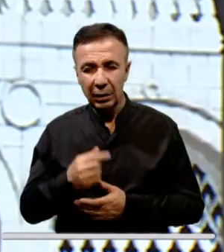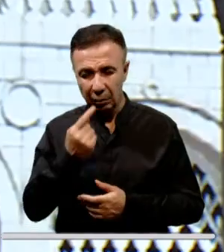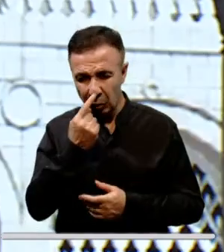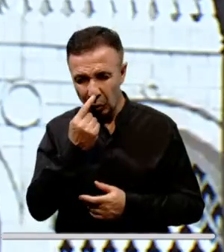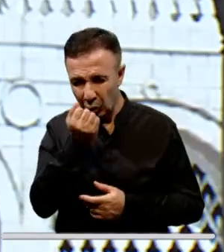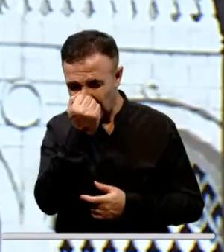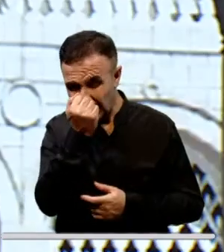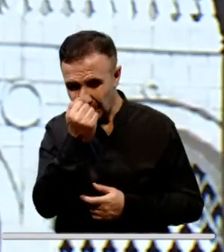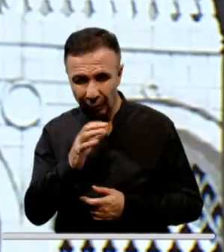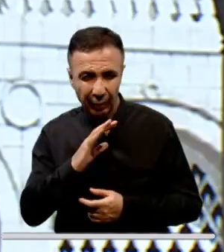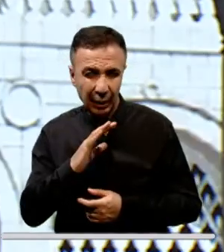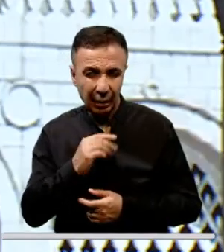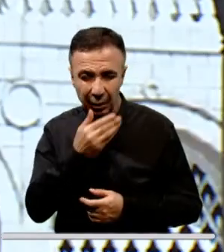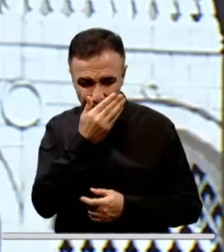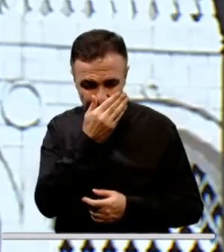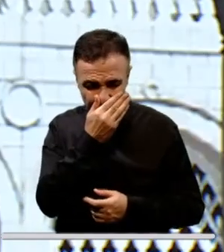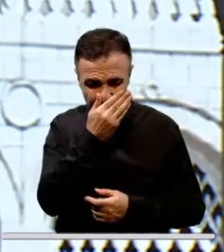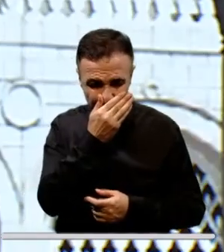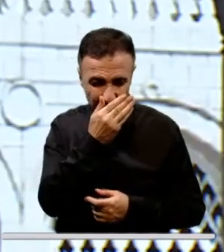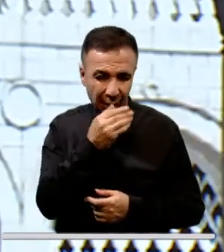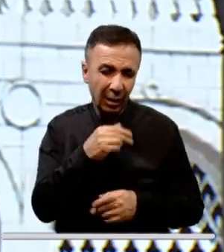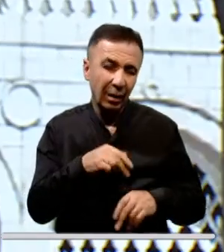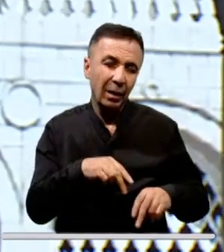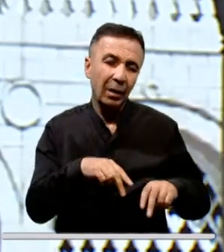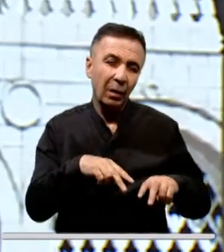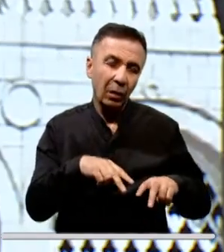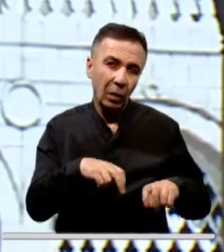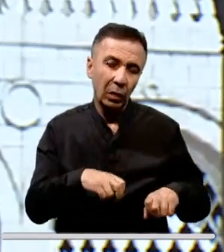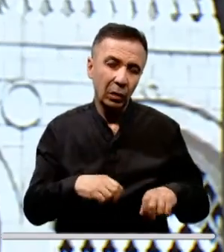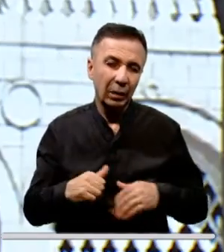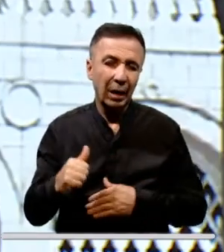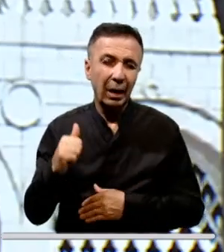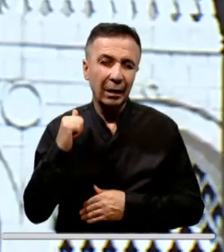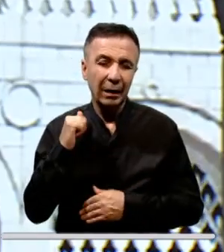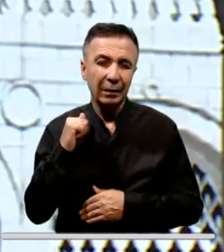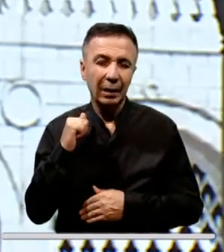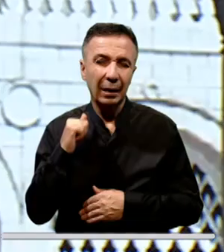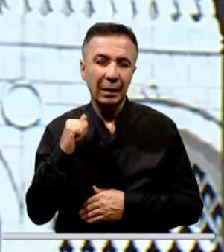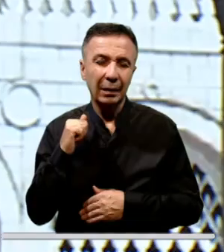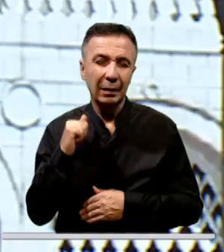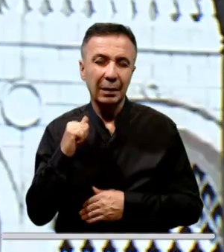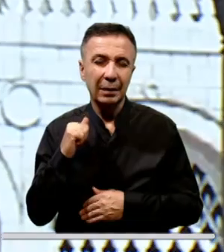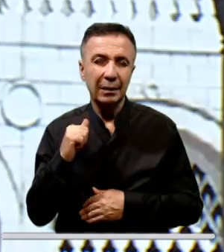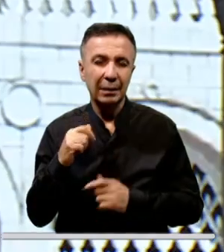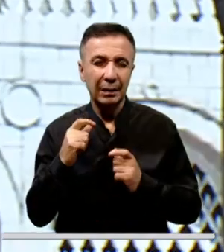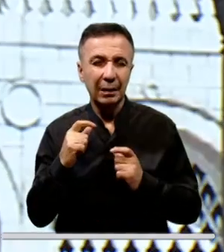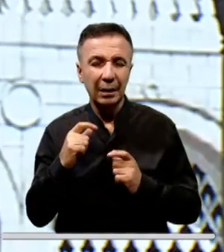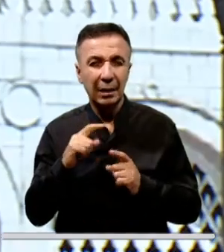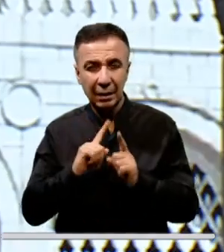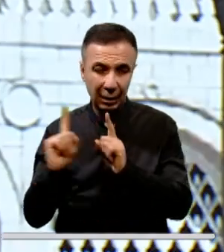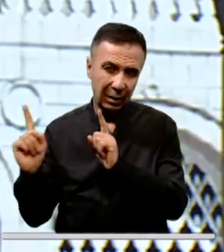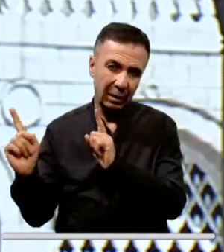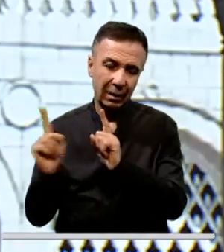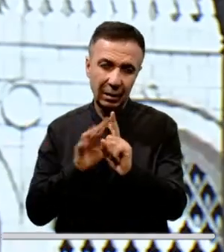muu gibi burnunuzu tutarak oturun ve arkadan cemaatten size Halef olacak sizin yerinizi o namazı kıldıracak